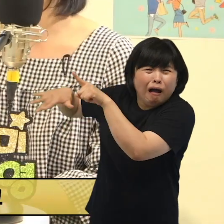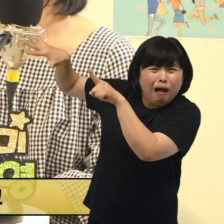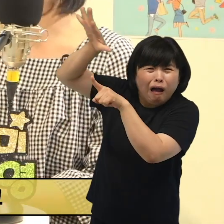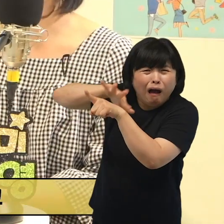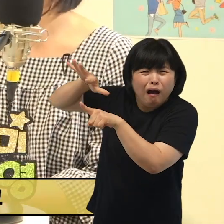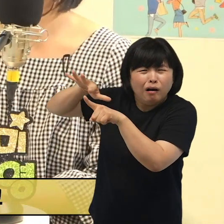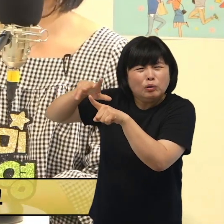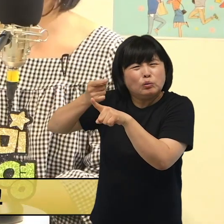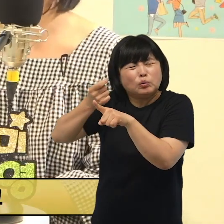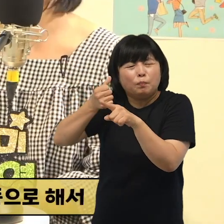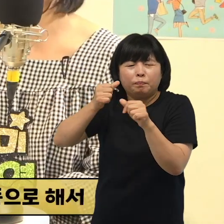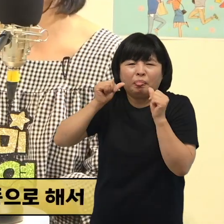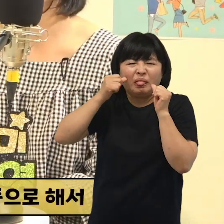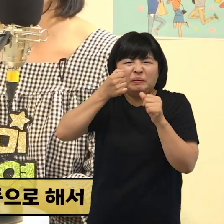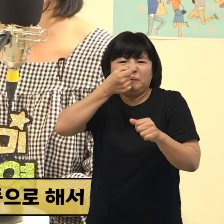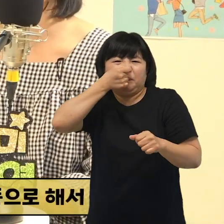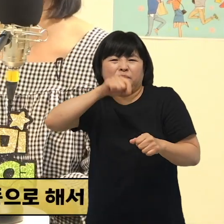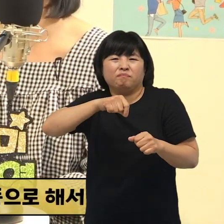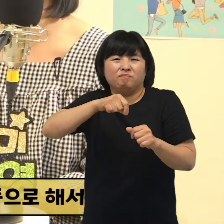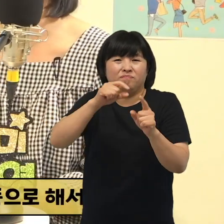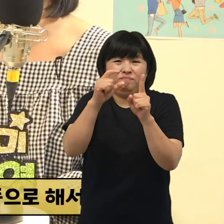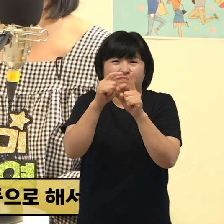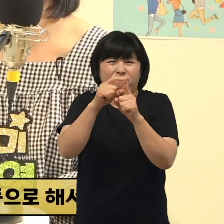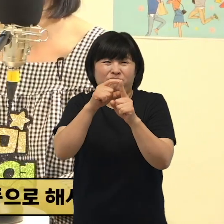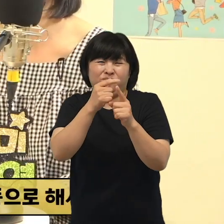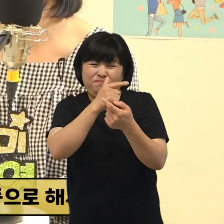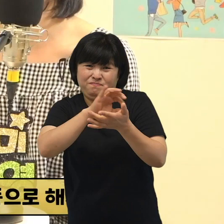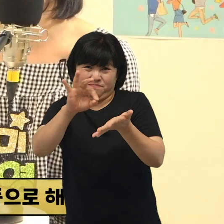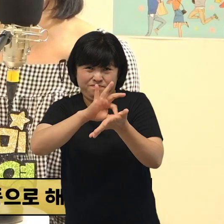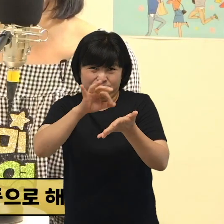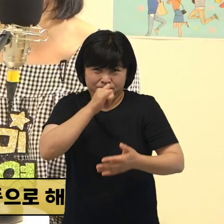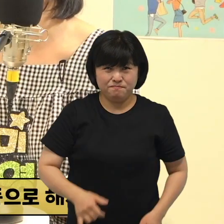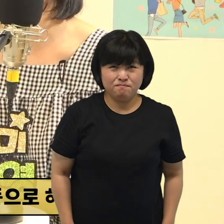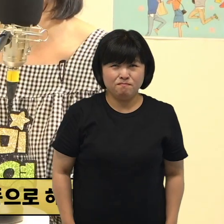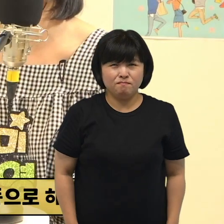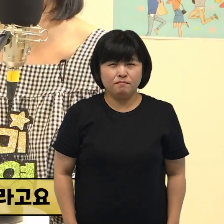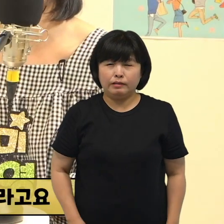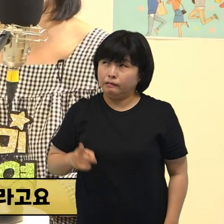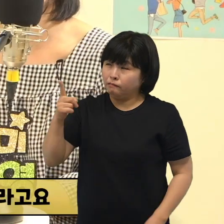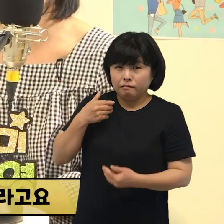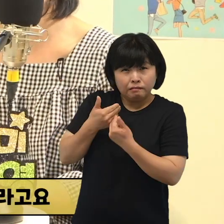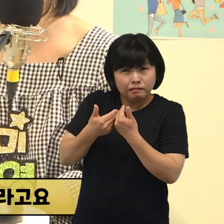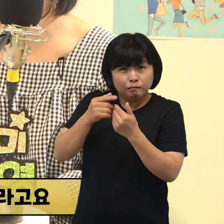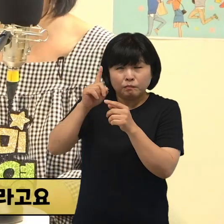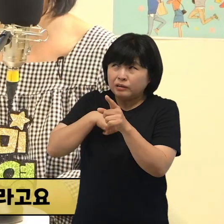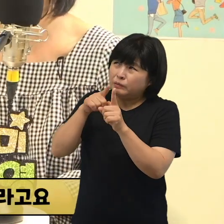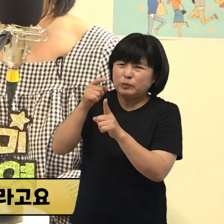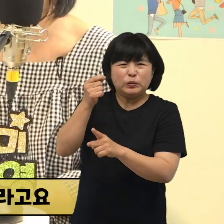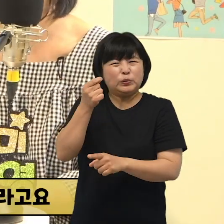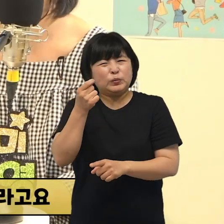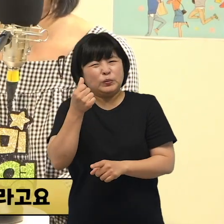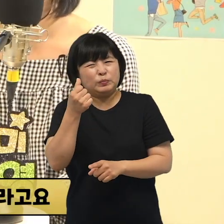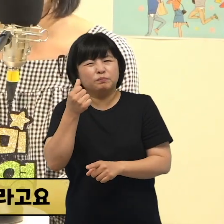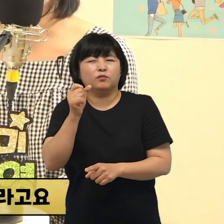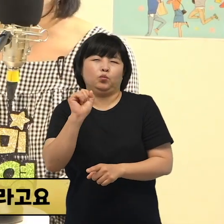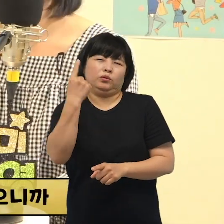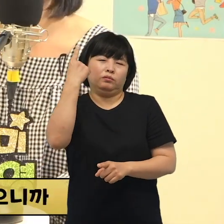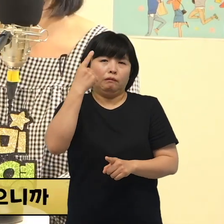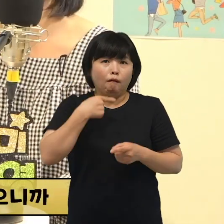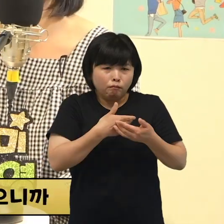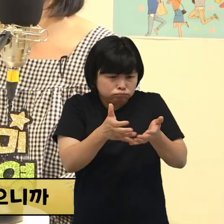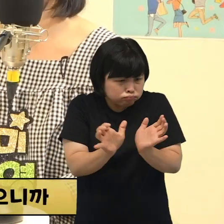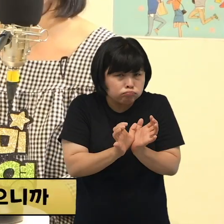약간 조롱하고 비하하는 그런 단어를 만들어 쓰는 등으로 해서 세대 갈등이 또 나타나기도 하더라고요.